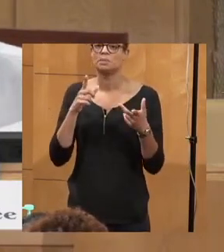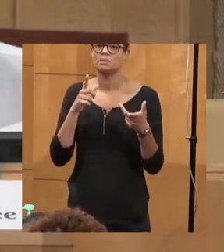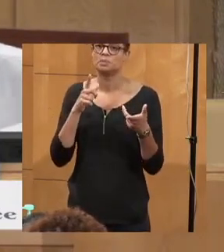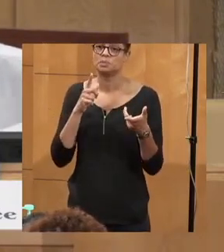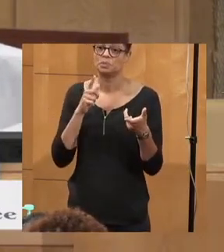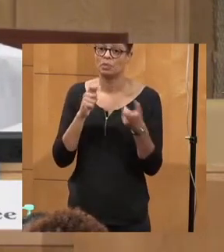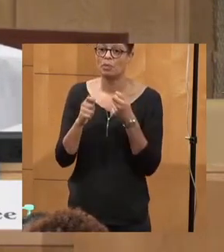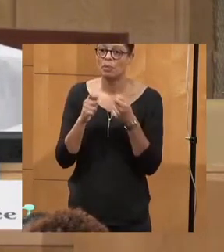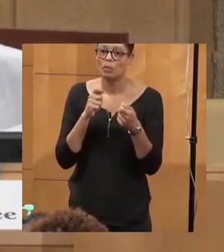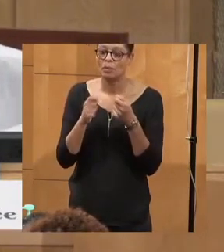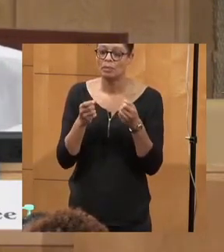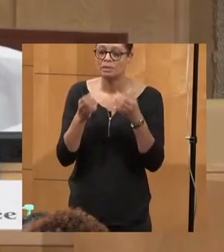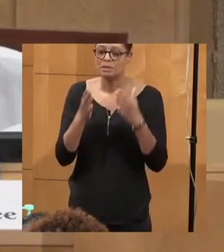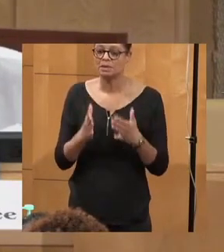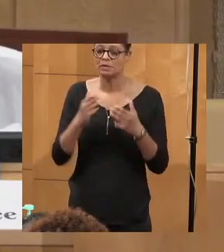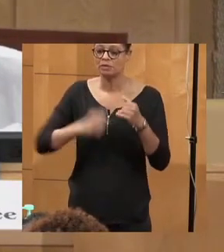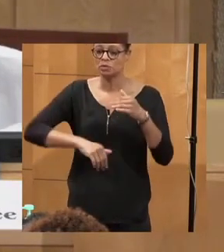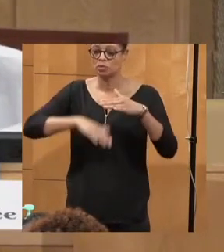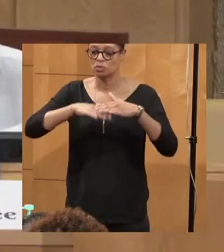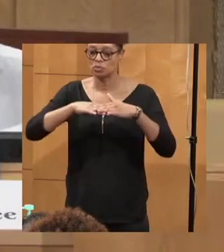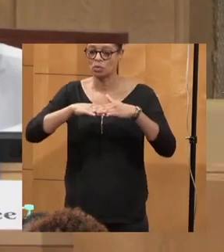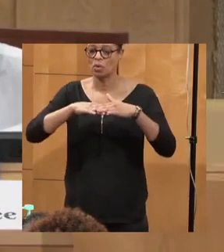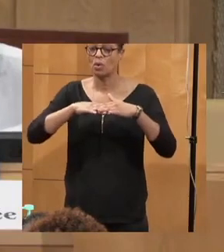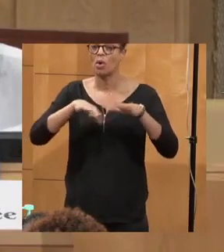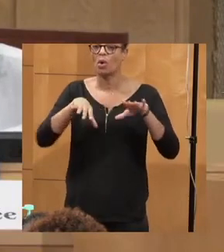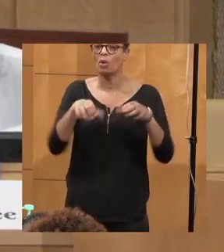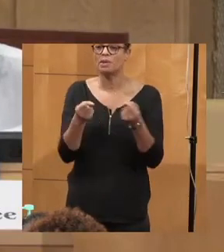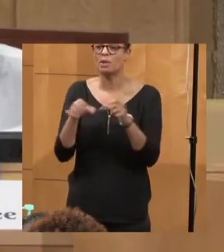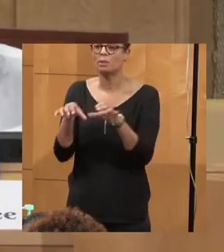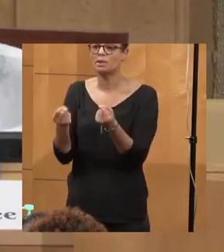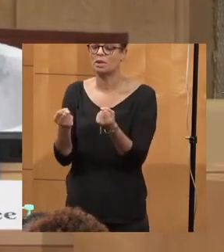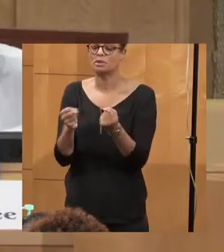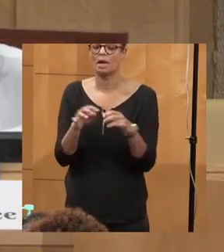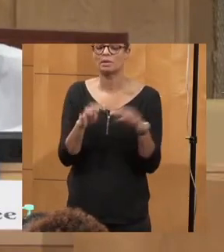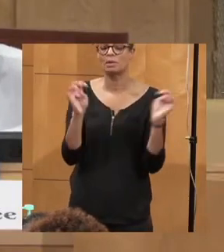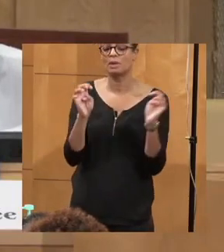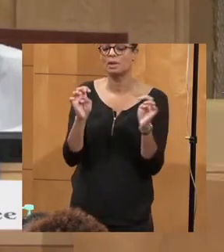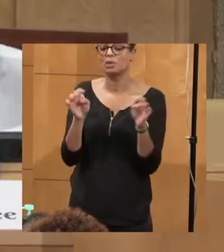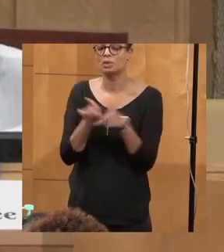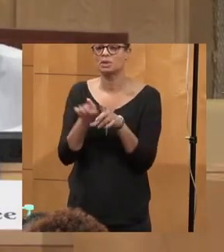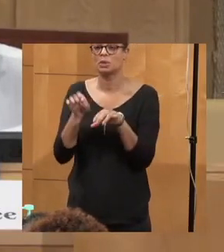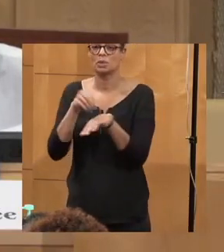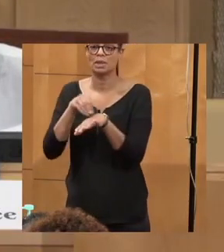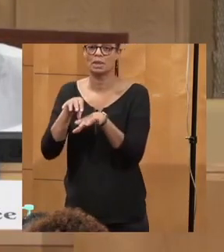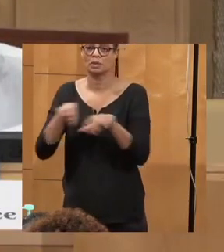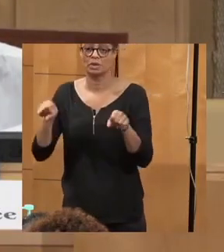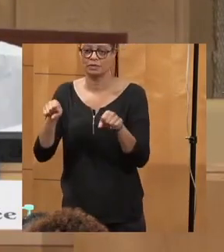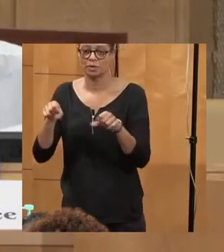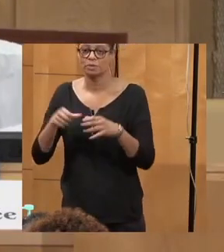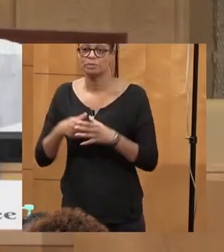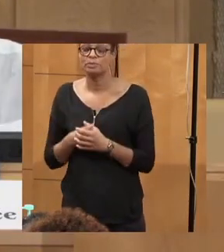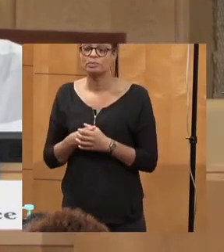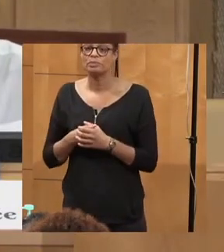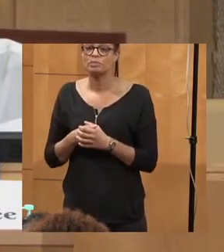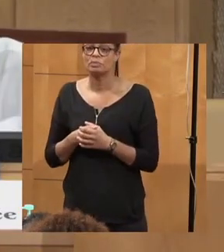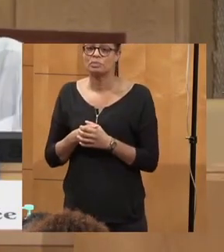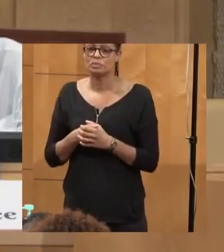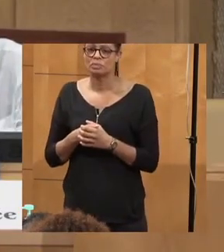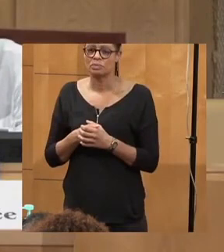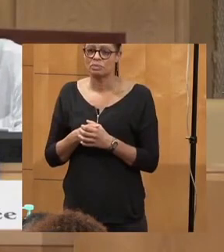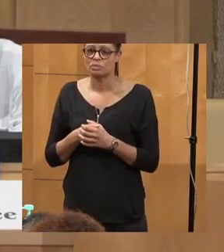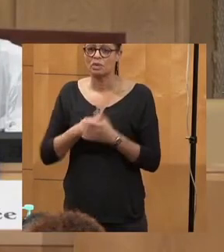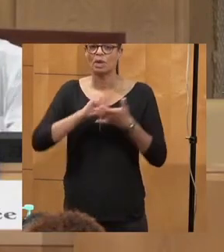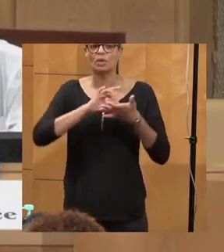les seuils de compétences respectifs de l'Assemblée et du Conseil exécutif. Un mot, si je reprends l'ensemble de